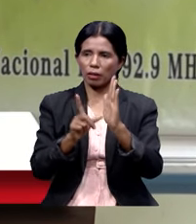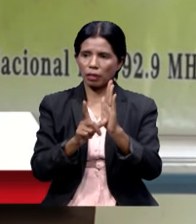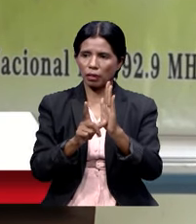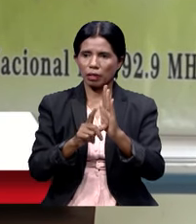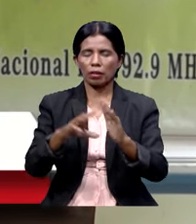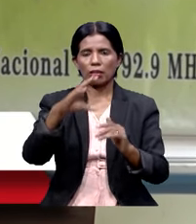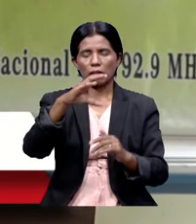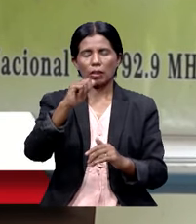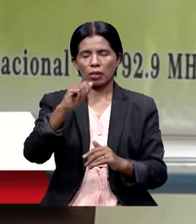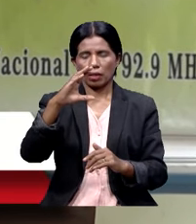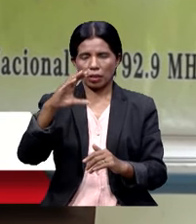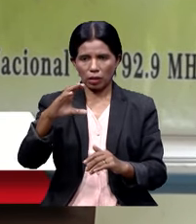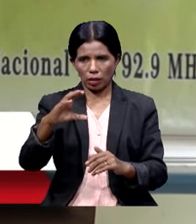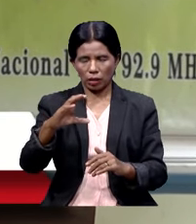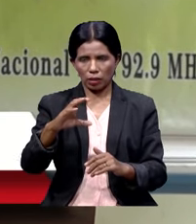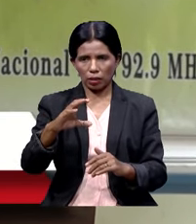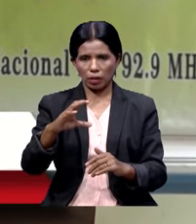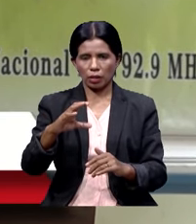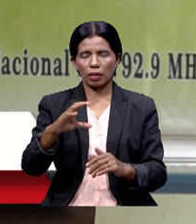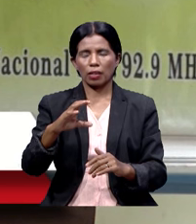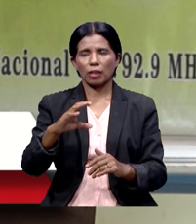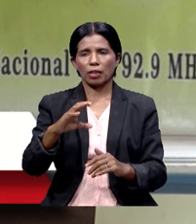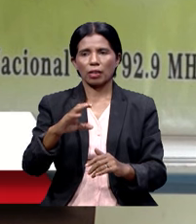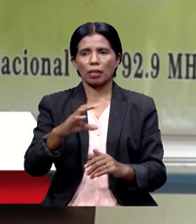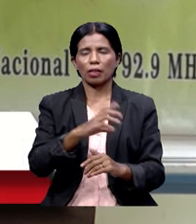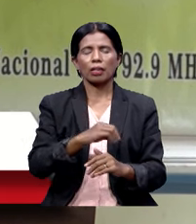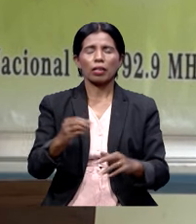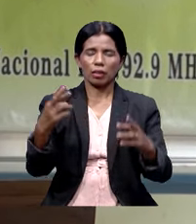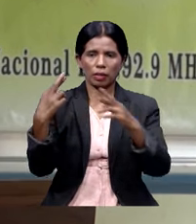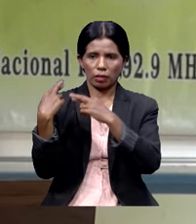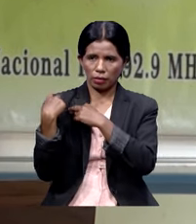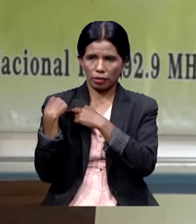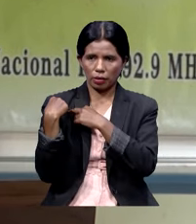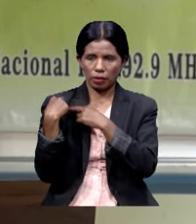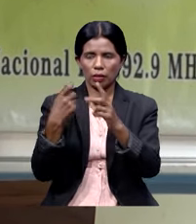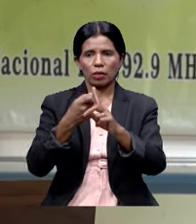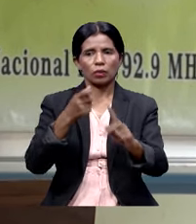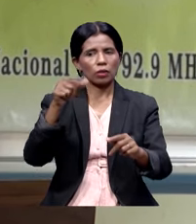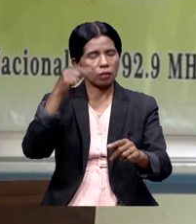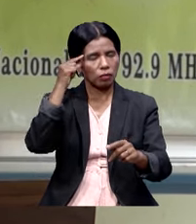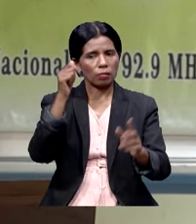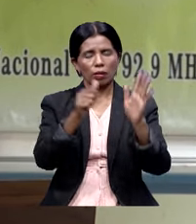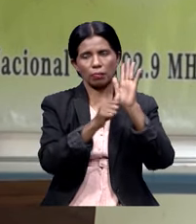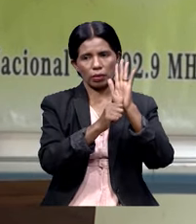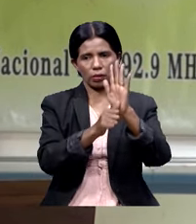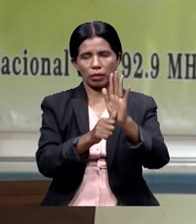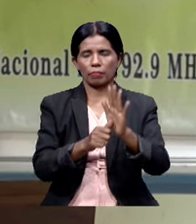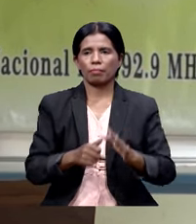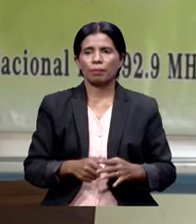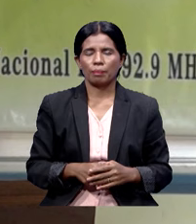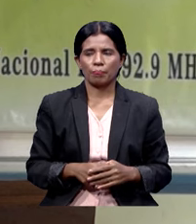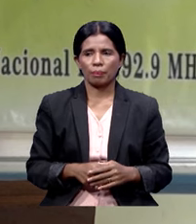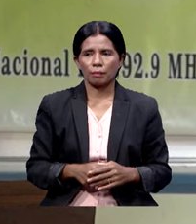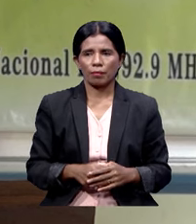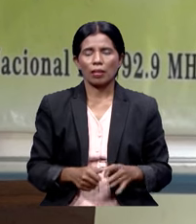komisario ka kandidatu ba komisario ka ne responsabilidade governo ma ka presenta. Nia